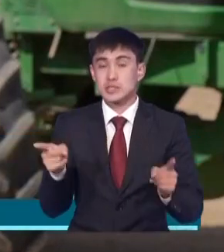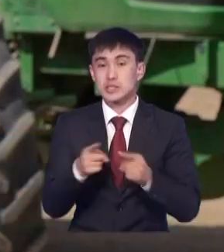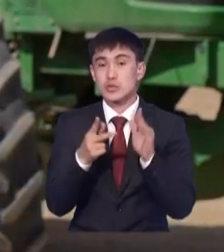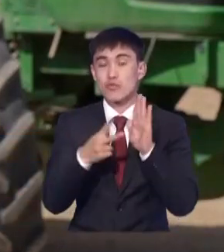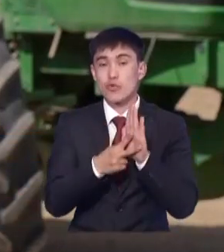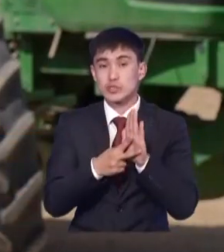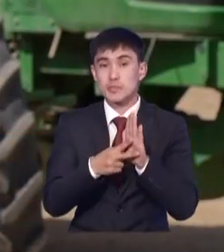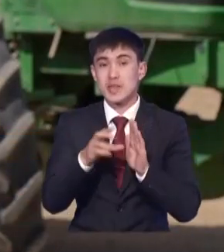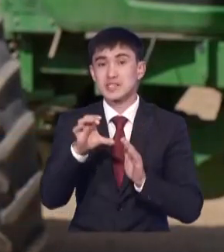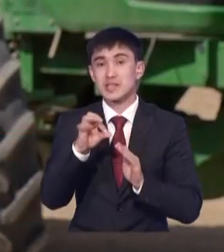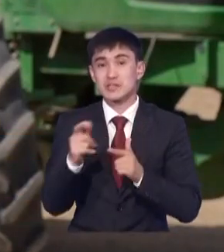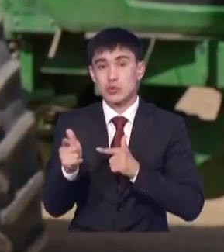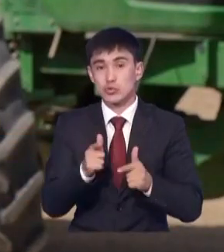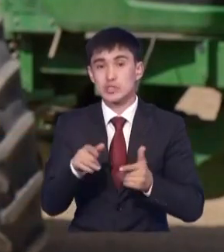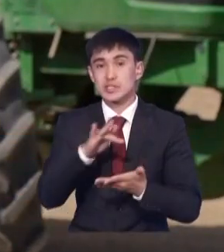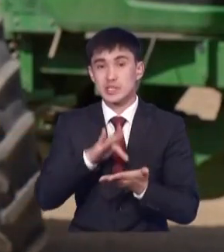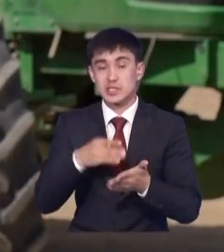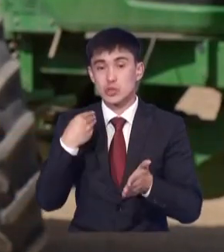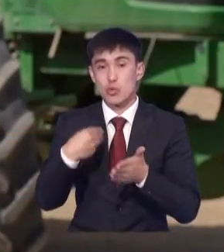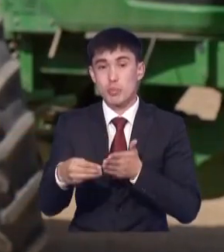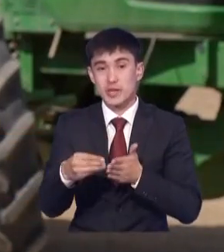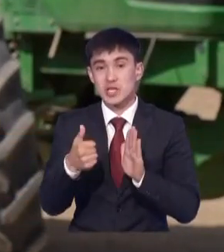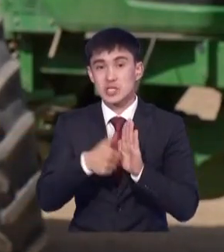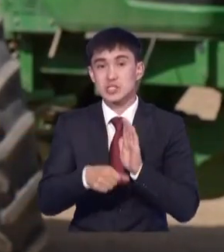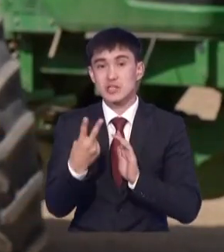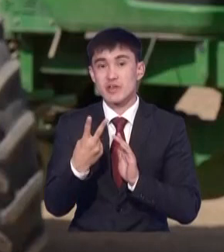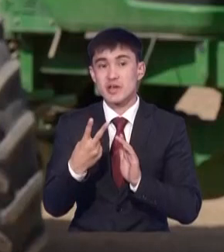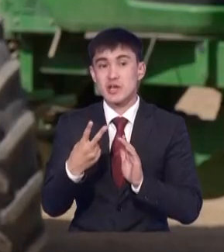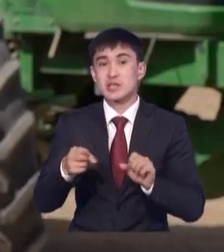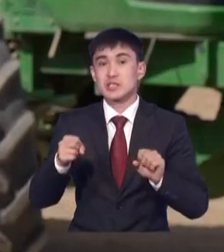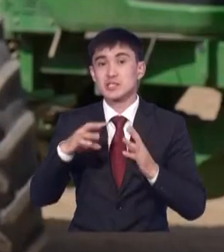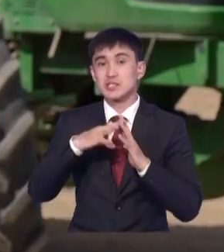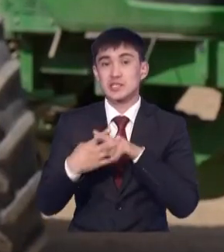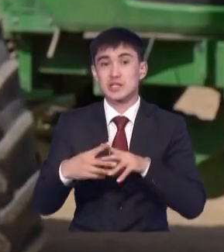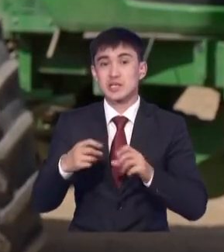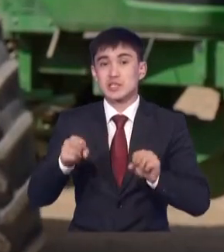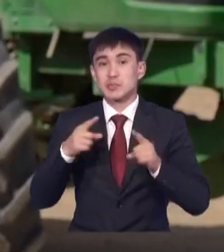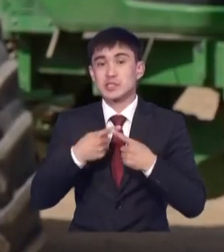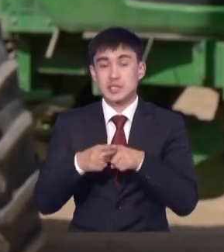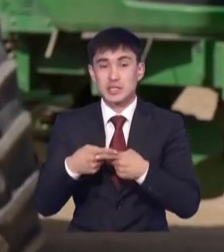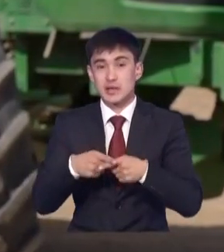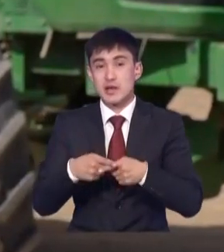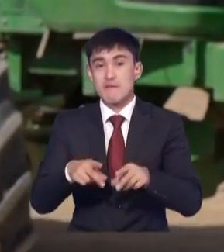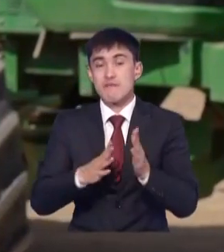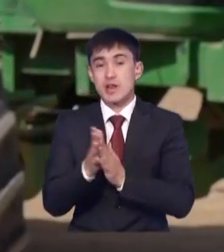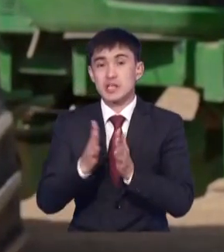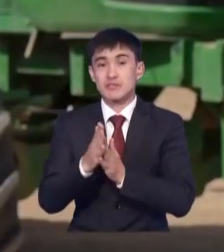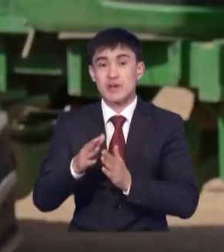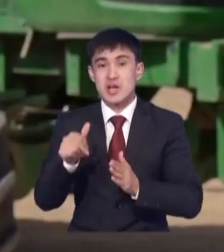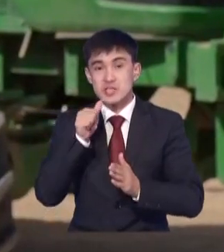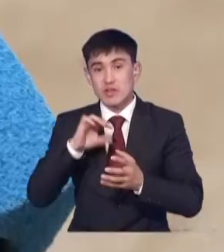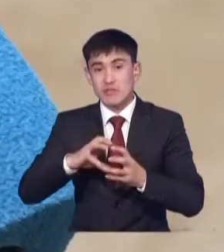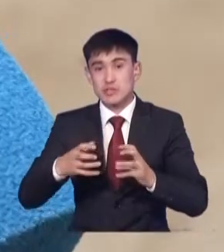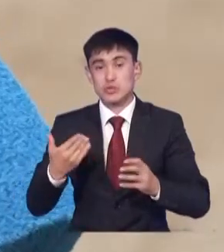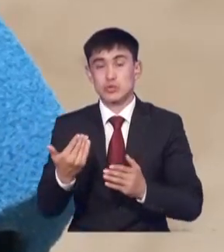8 сервисно-заготовительных центров и закупает 62 единицы сельскохозяйственной техники для выращивания именно свекловичных